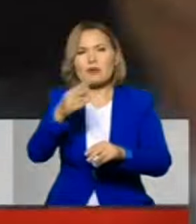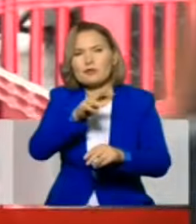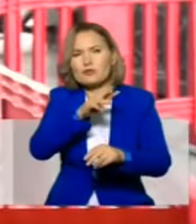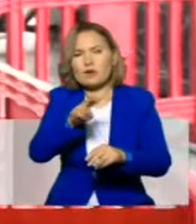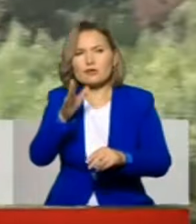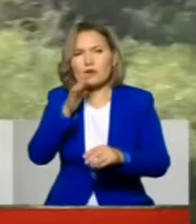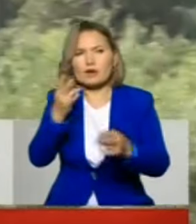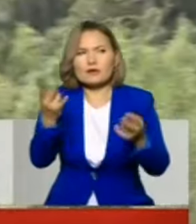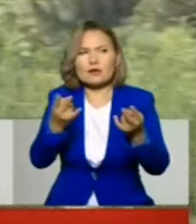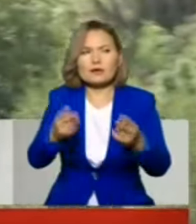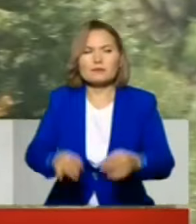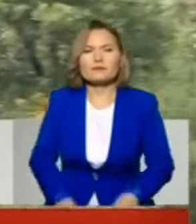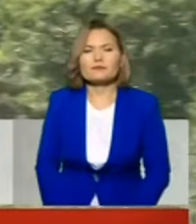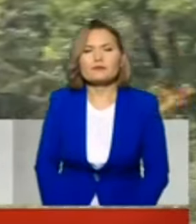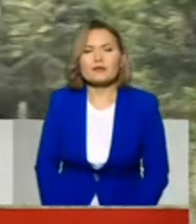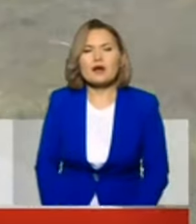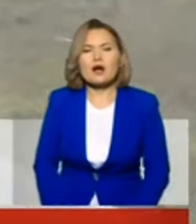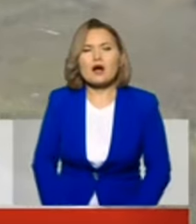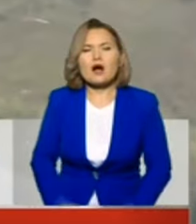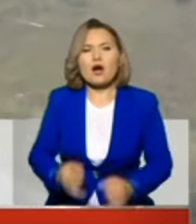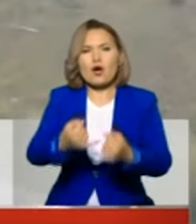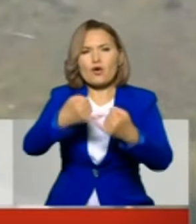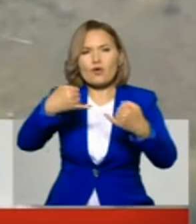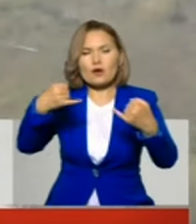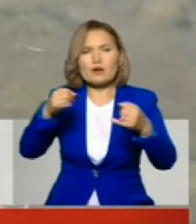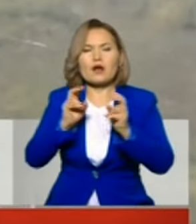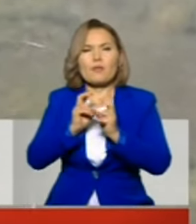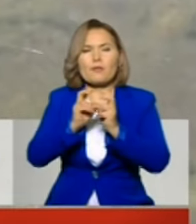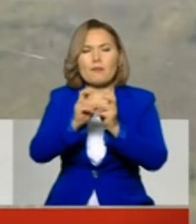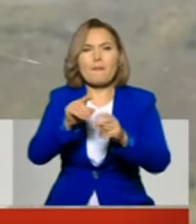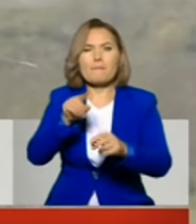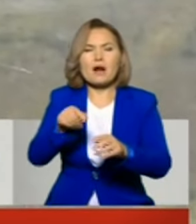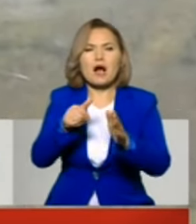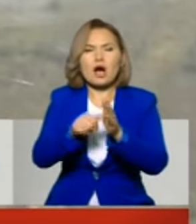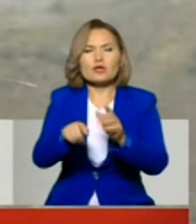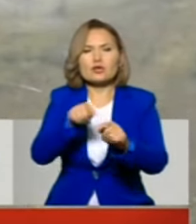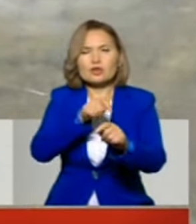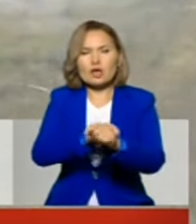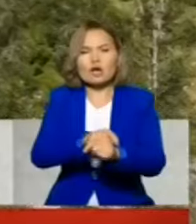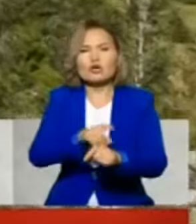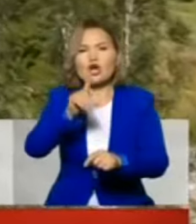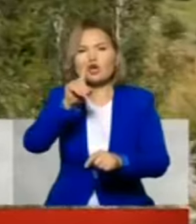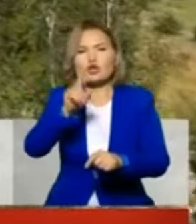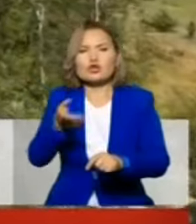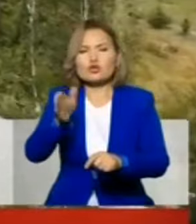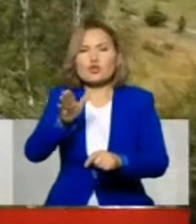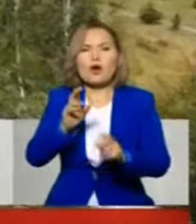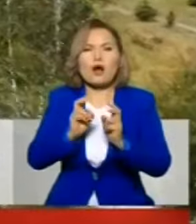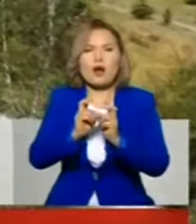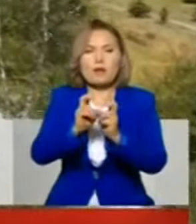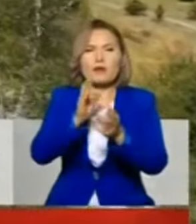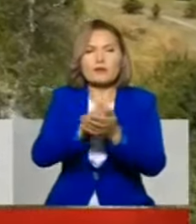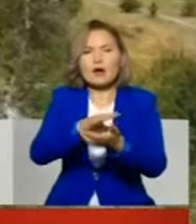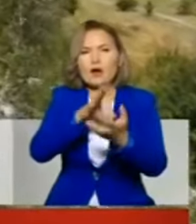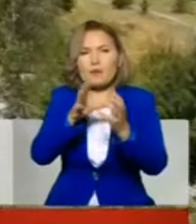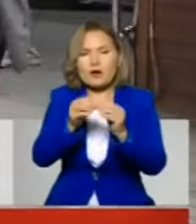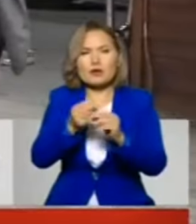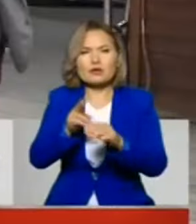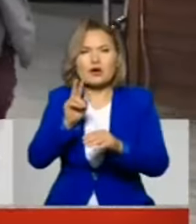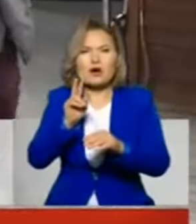кетеді. Арқанды жолдың ұзындығы 1600 метр. Мұнда 100-ге жуық кабина бар. Келушілердің көбі Шымбұлақтың ортаңғы бекетіне